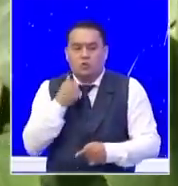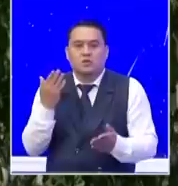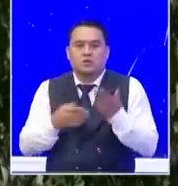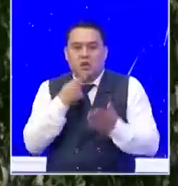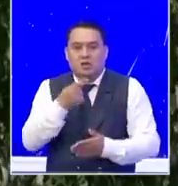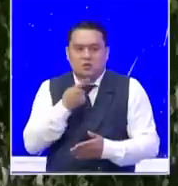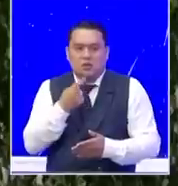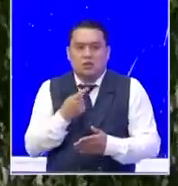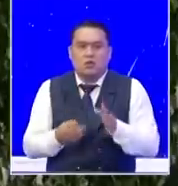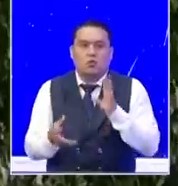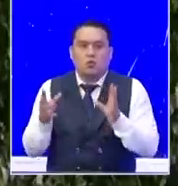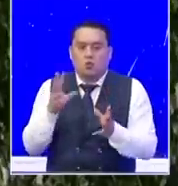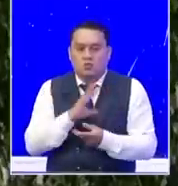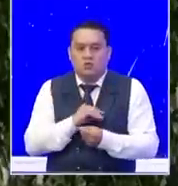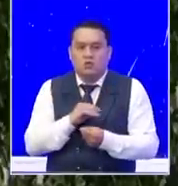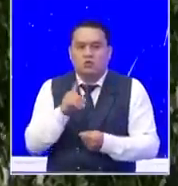целом, то тогда